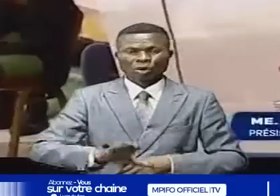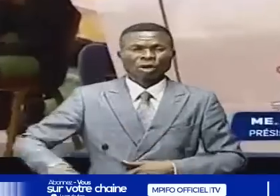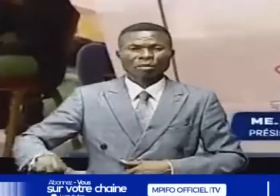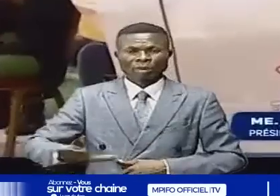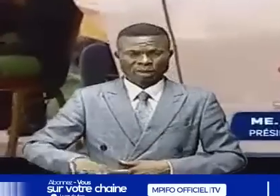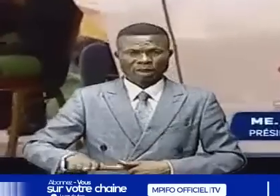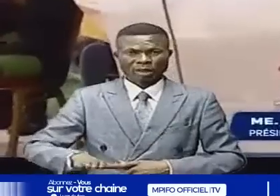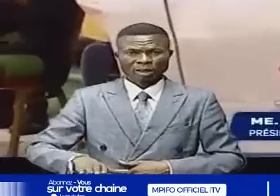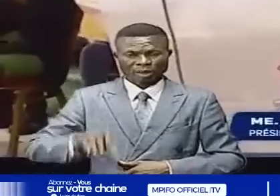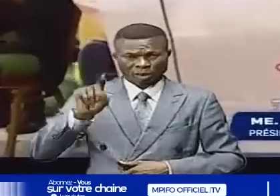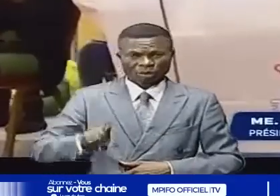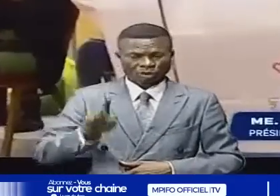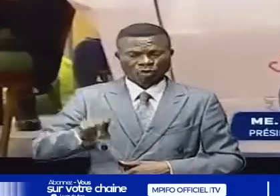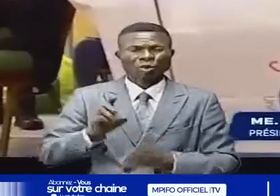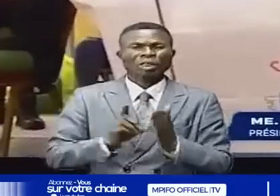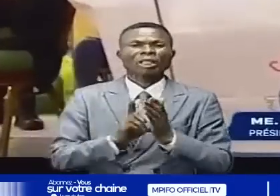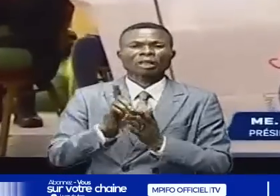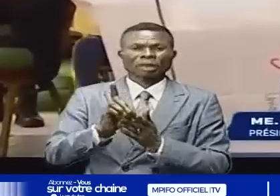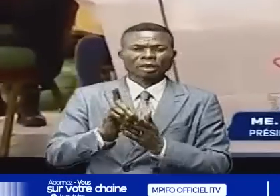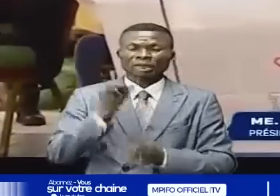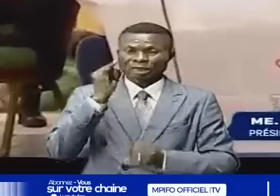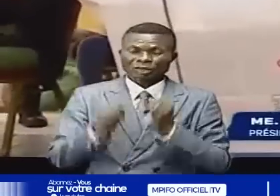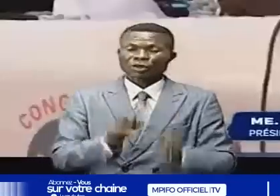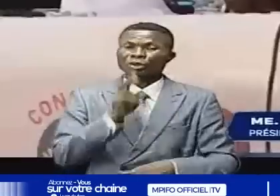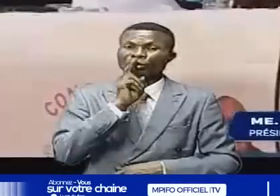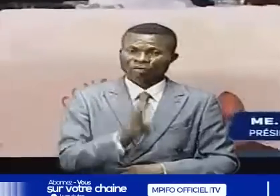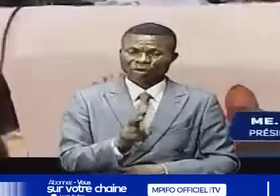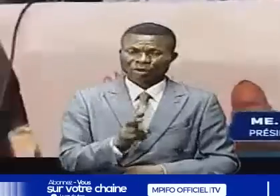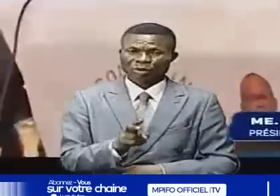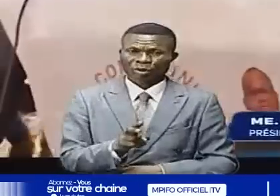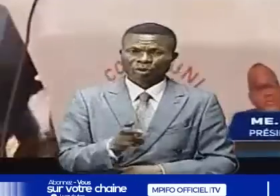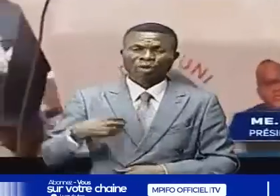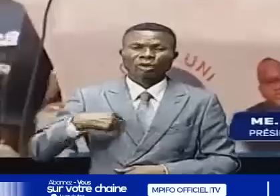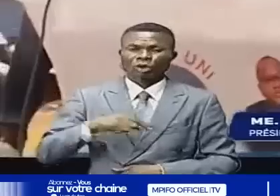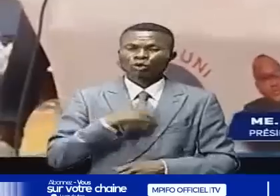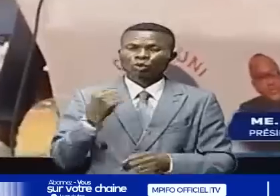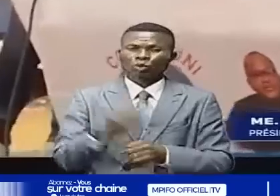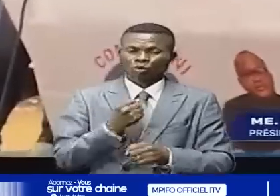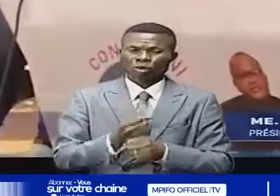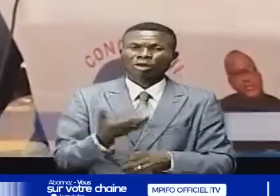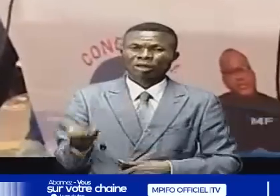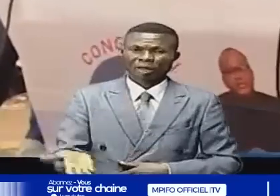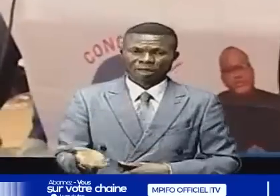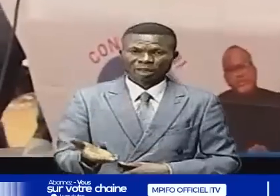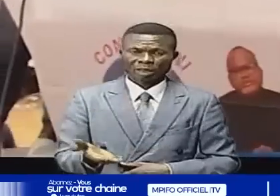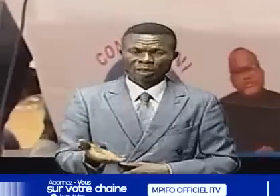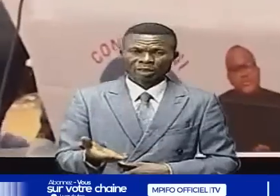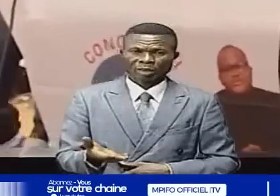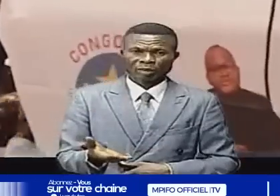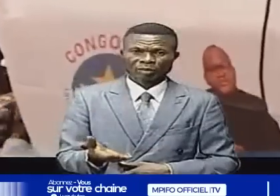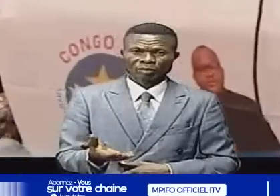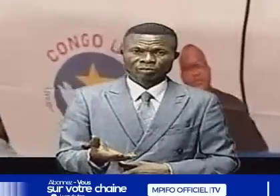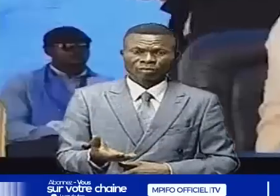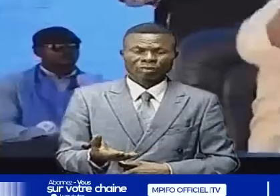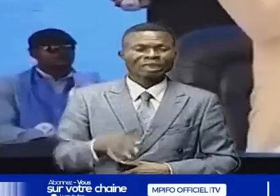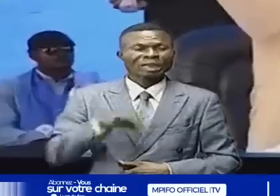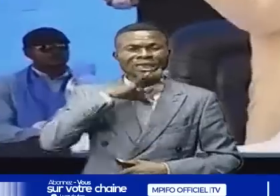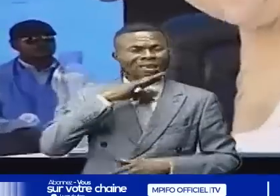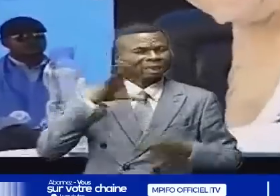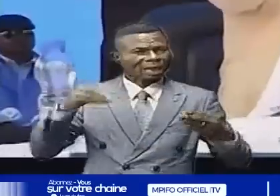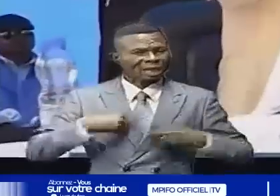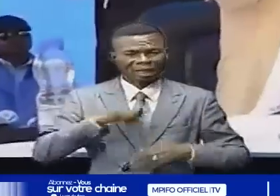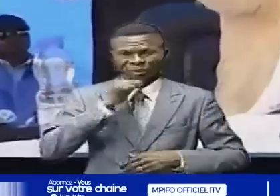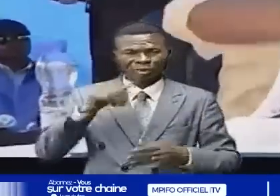Notre pays va se développer si et seulement si nous travaillons et éliminons l'insalubrité dans nos